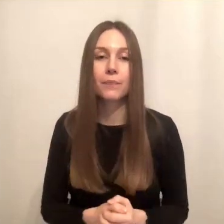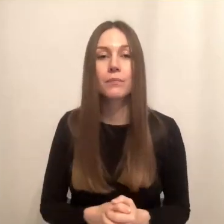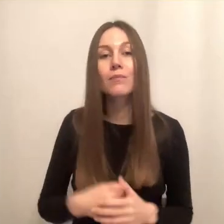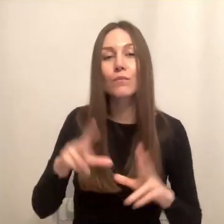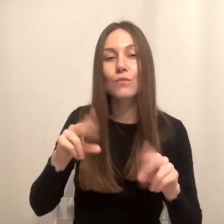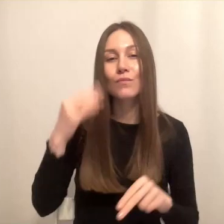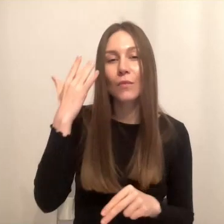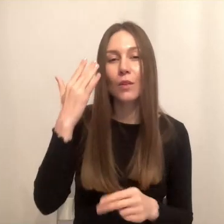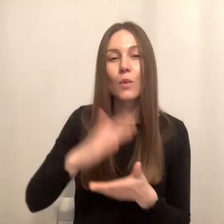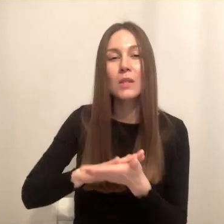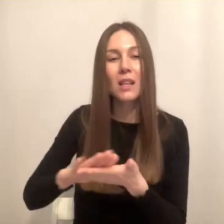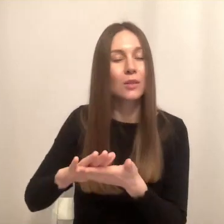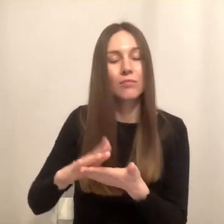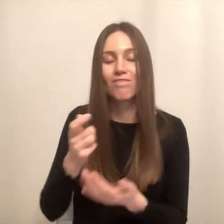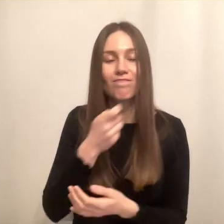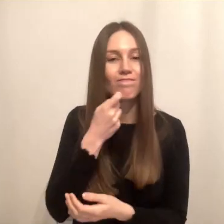skaidrumo yra per mažai.